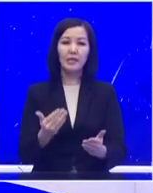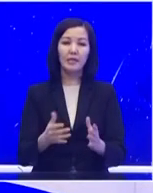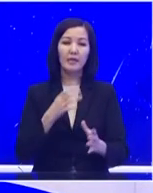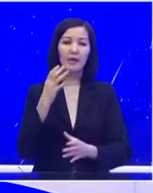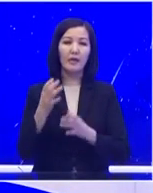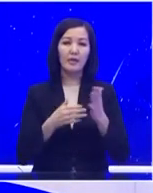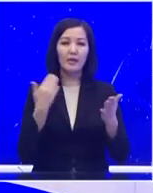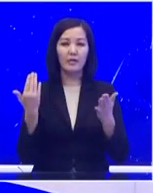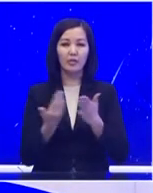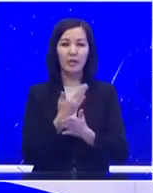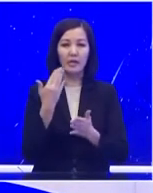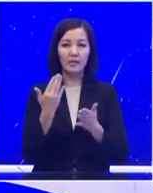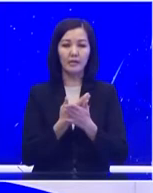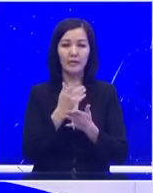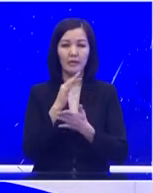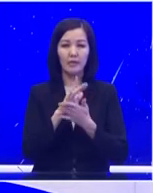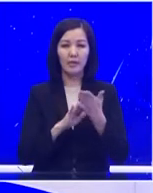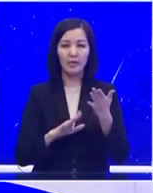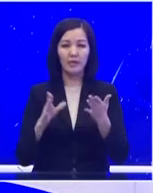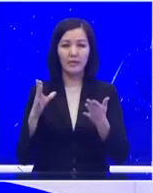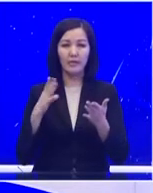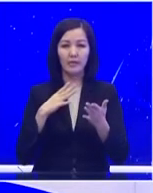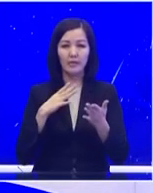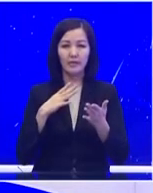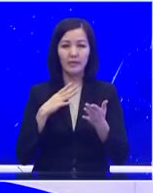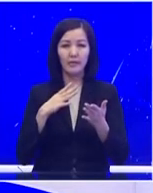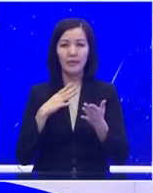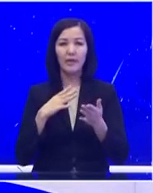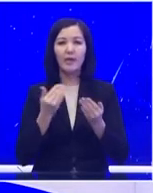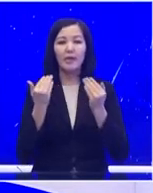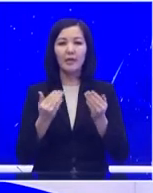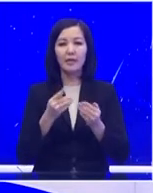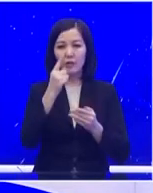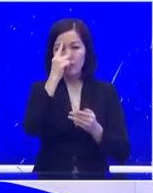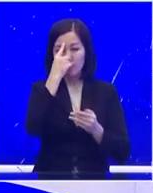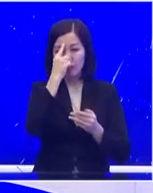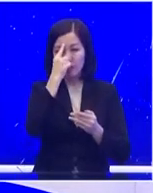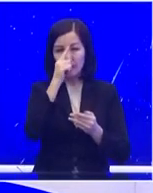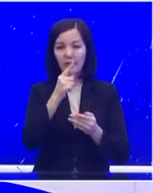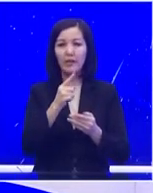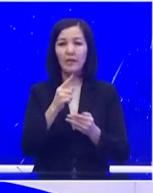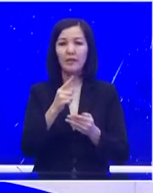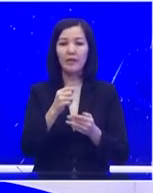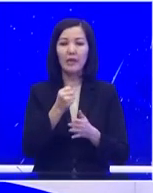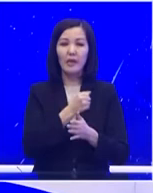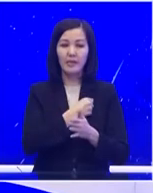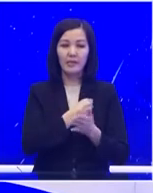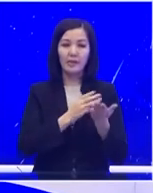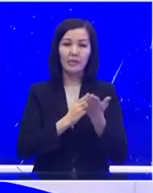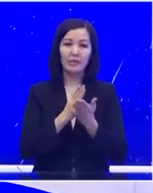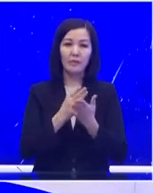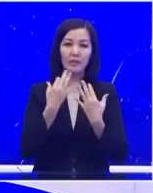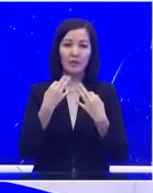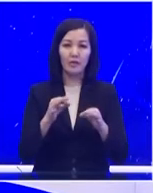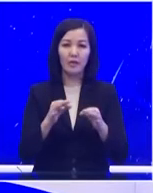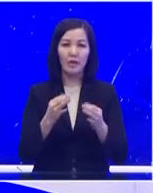Шартарапқа шолу жасасақ. Үндістанда әйел адамдарға ерлермен қатар әскери қызметтерді атқаруға мүмкіндік берді. Ал ақшта